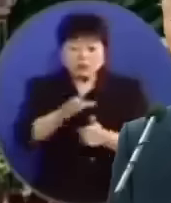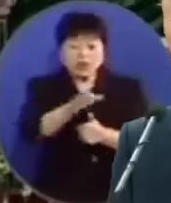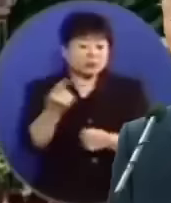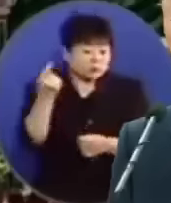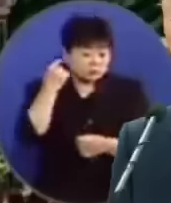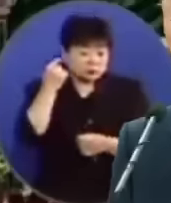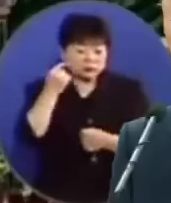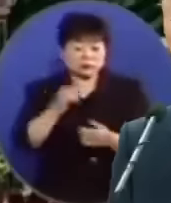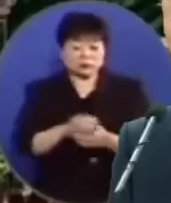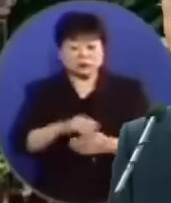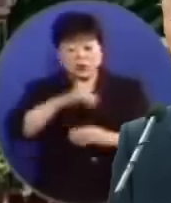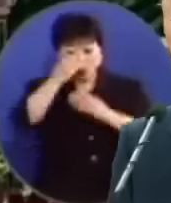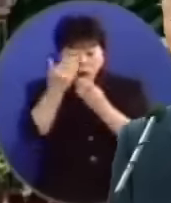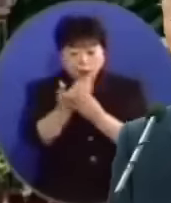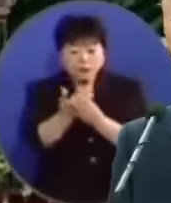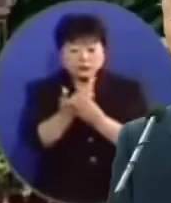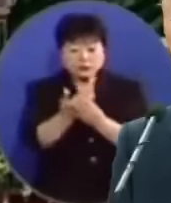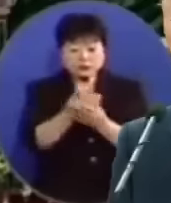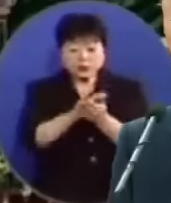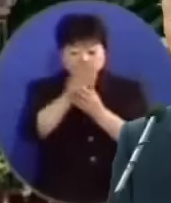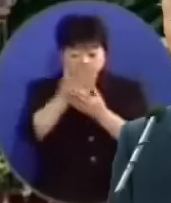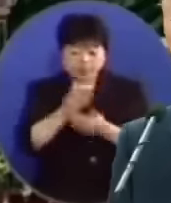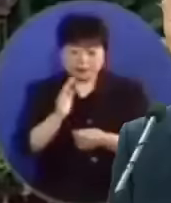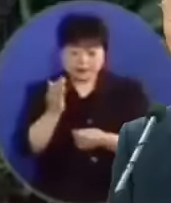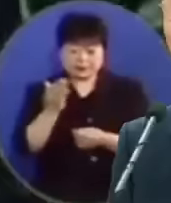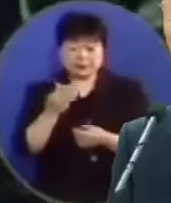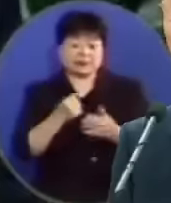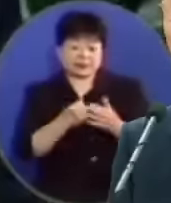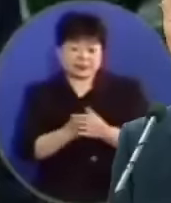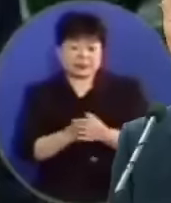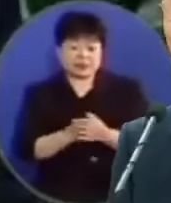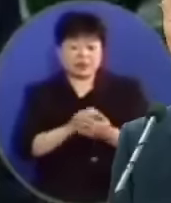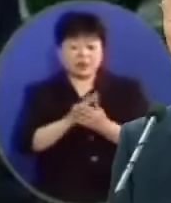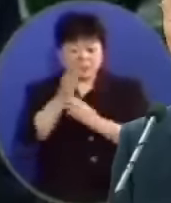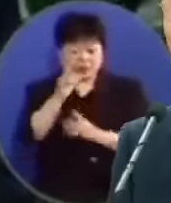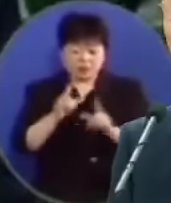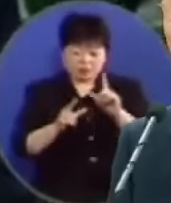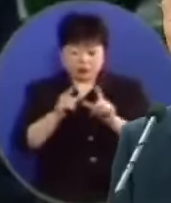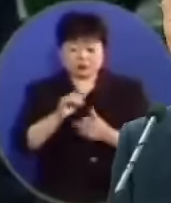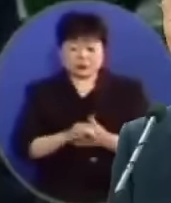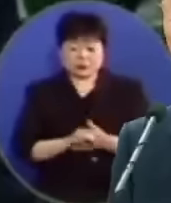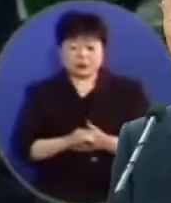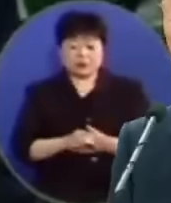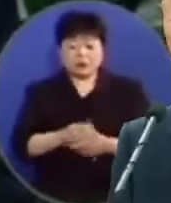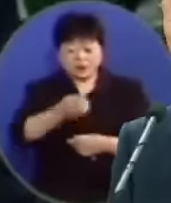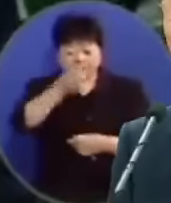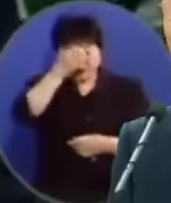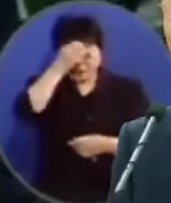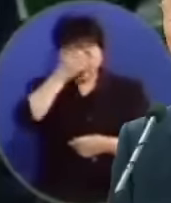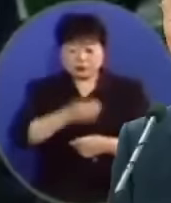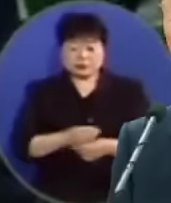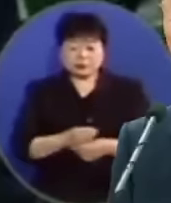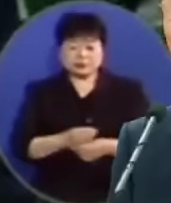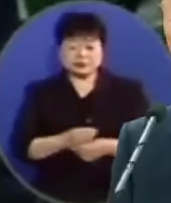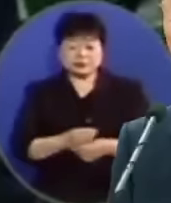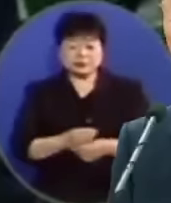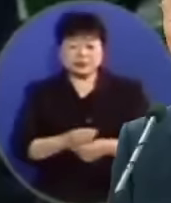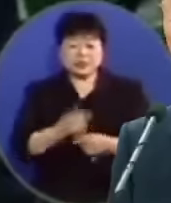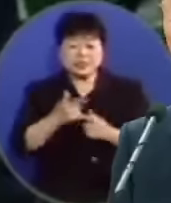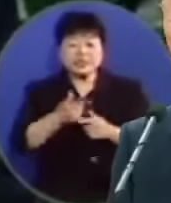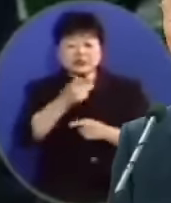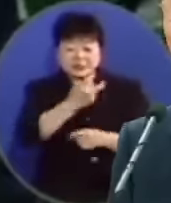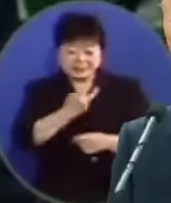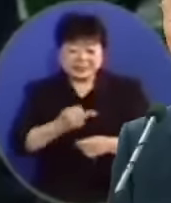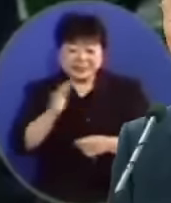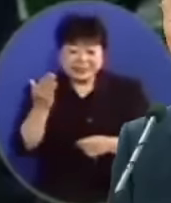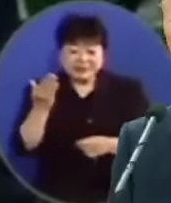다음에 완전히 달라졌습니다. 그래서 변화를 입어 그리스도의 제자가 되고 그가